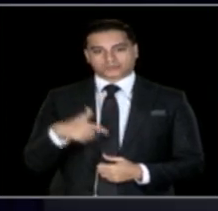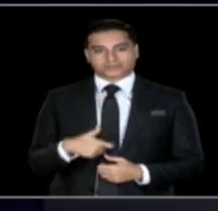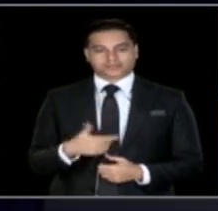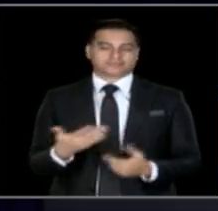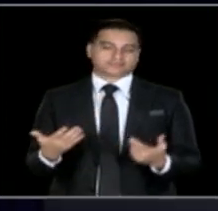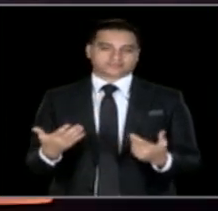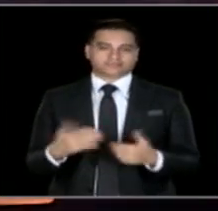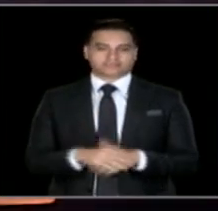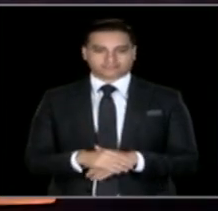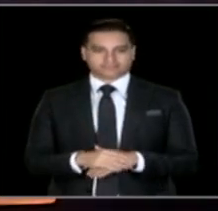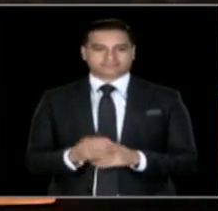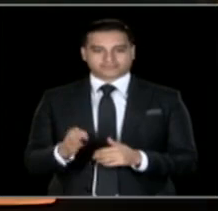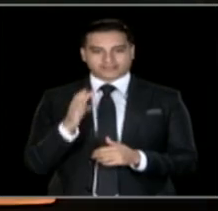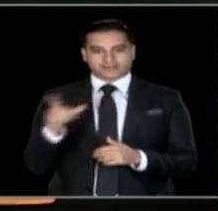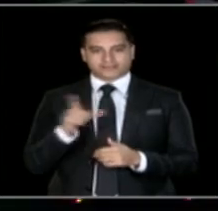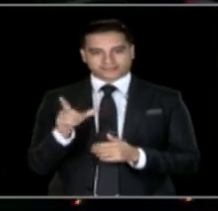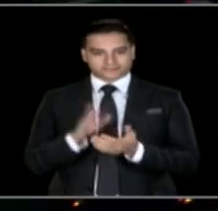1663. إجابة صحيحة.